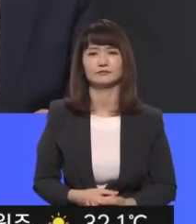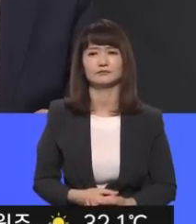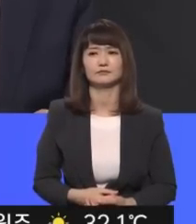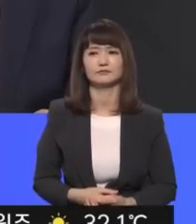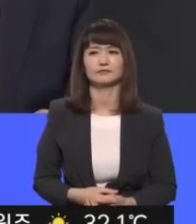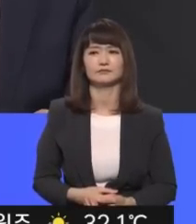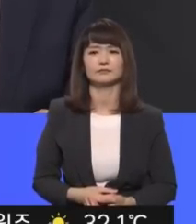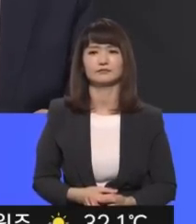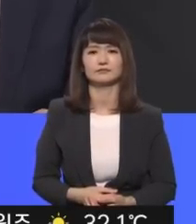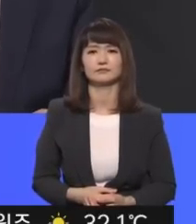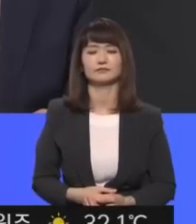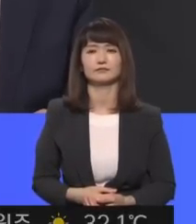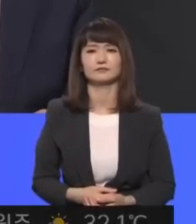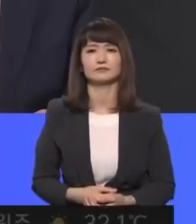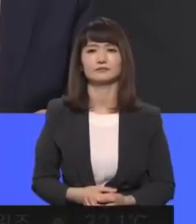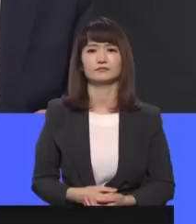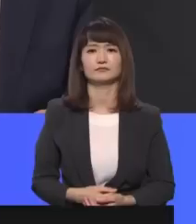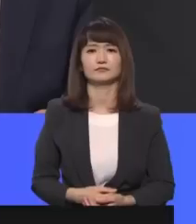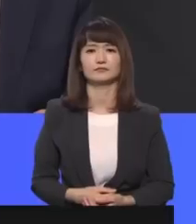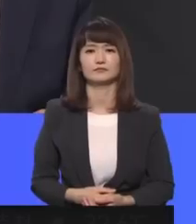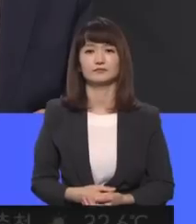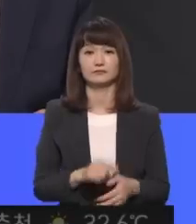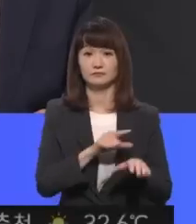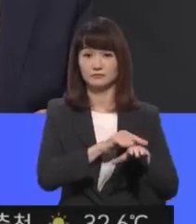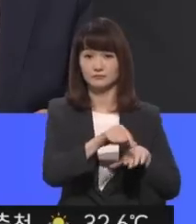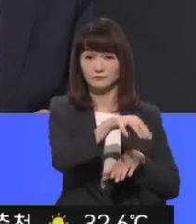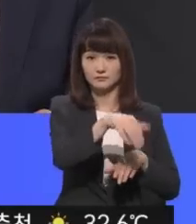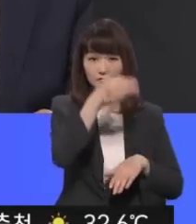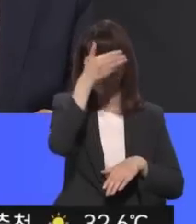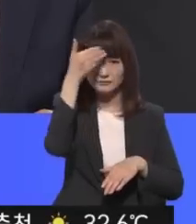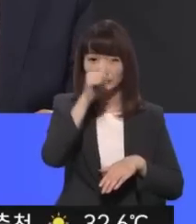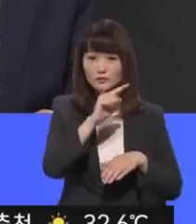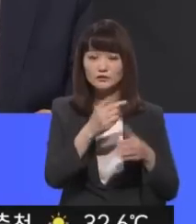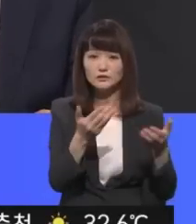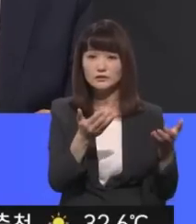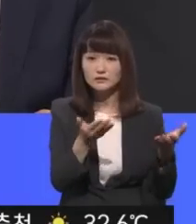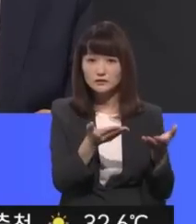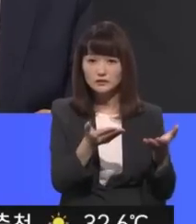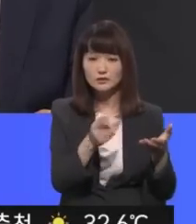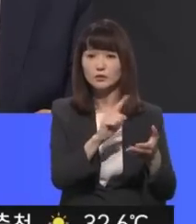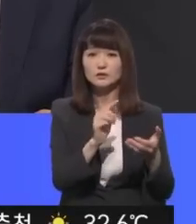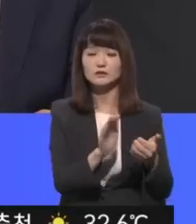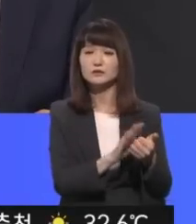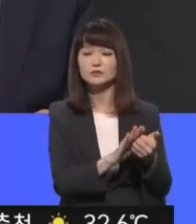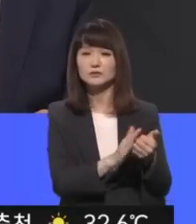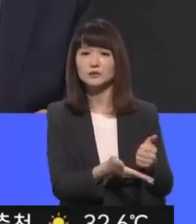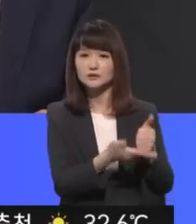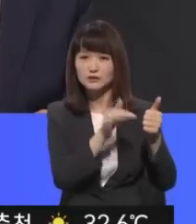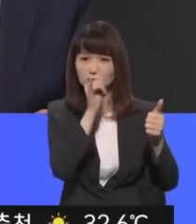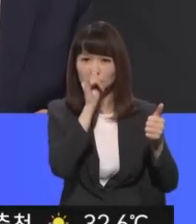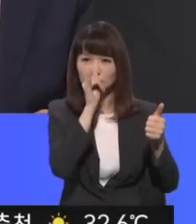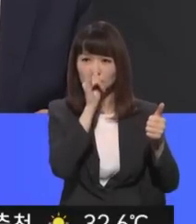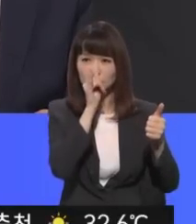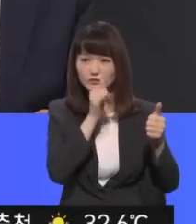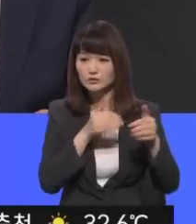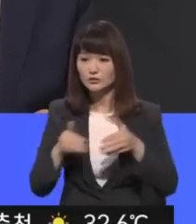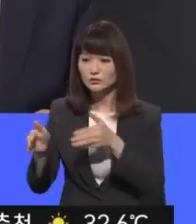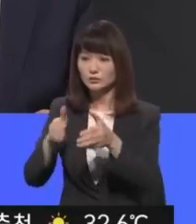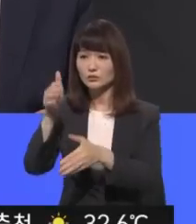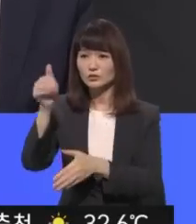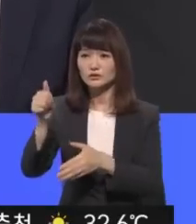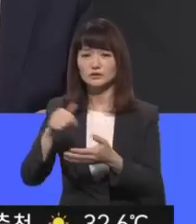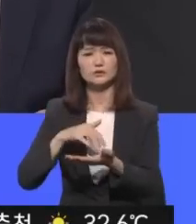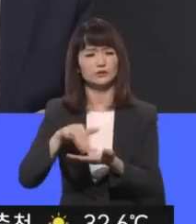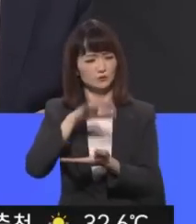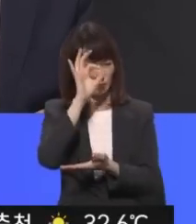기타로 끈 하느님 인데 어 지방에서 청년들이 어떤 직장과 어떤 대우를 받으며 살아가는지 도지사 님들 제발 수치만